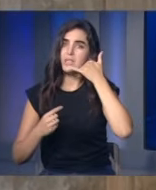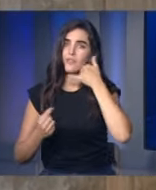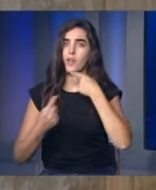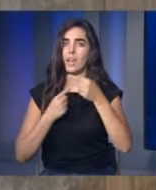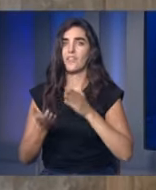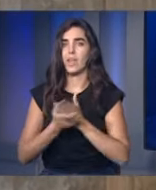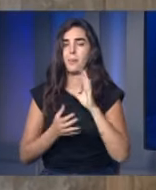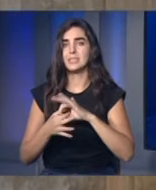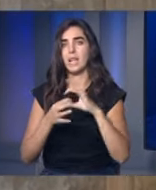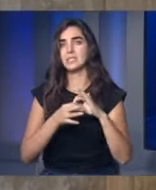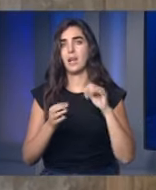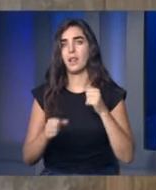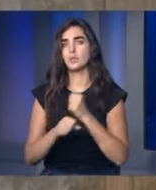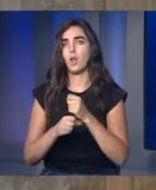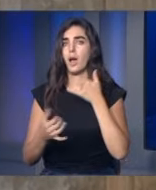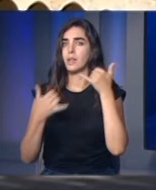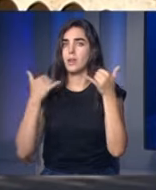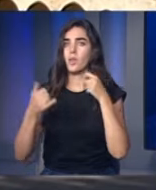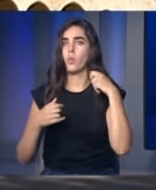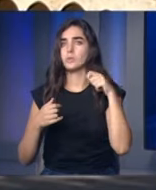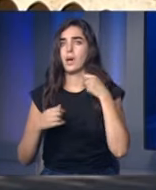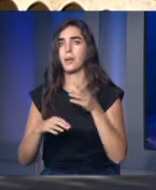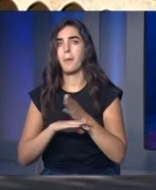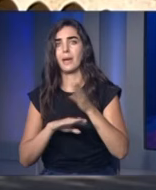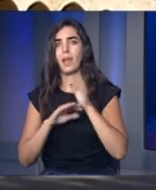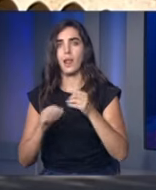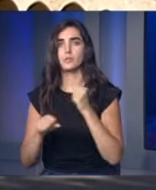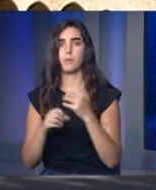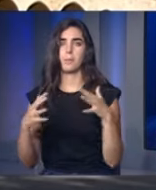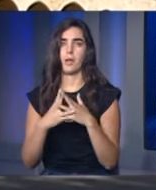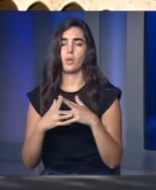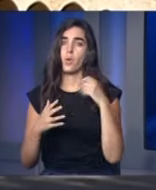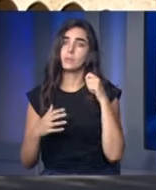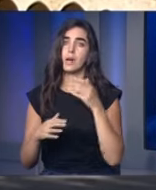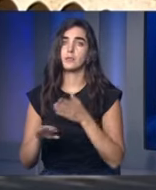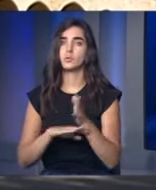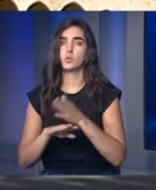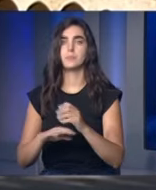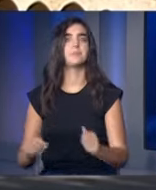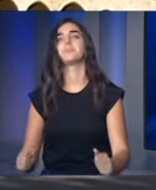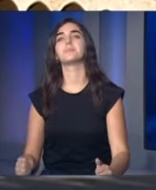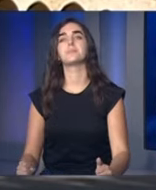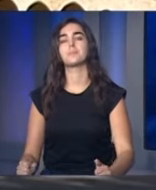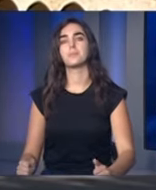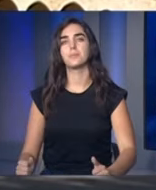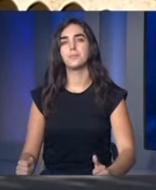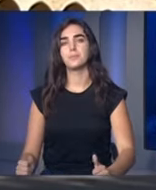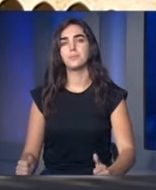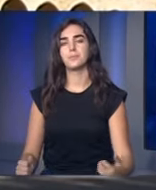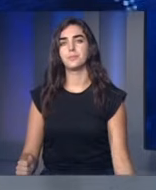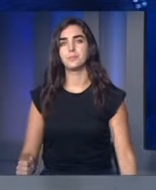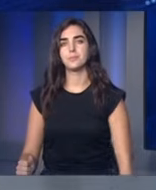هذا السياق أيضا، كما أجرى سلسلة اتصالات مع الوزراء المعنيين في إطار المتابعة الدورية لشؤون وزاراتهم.